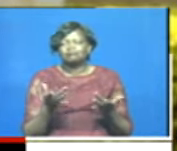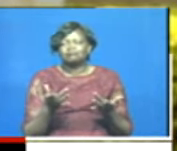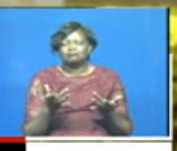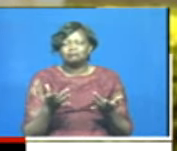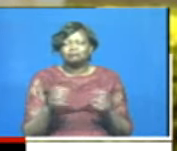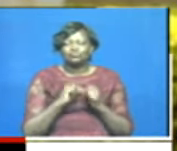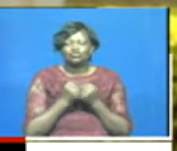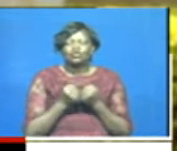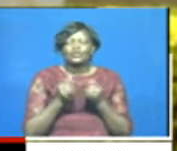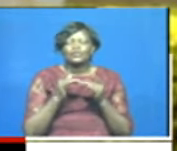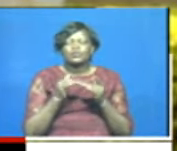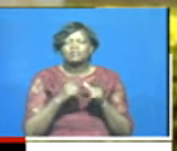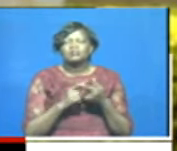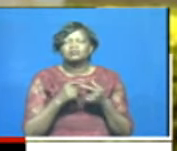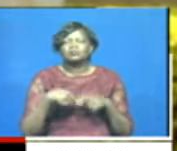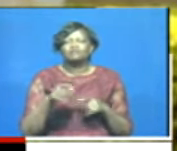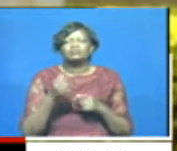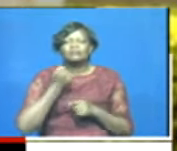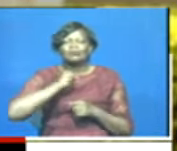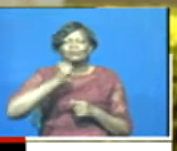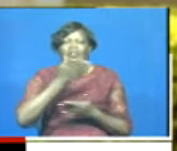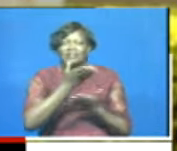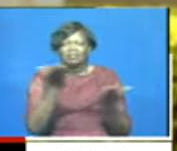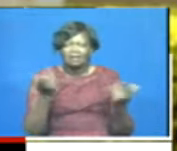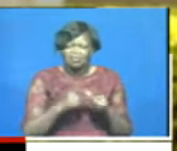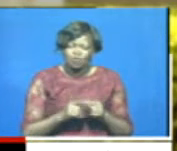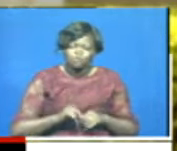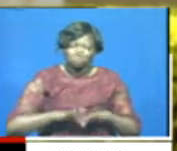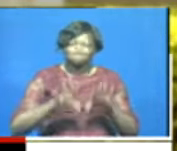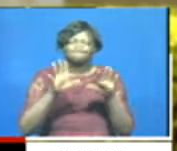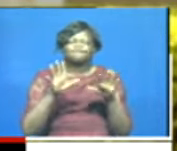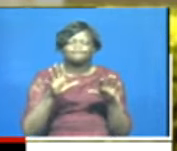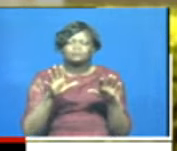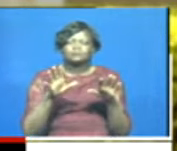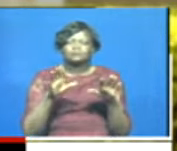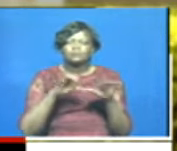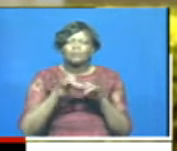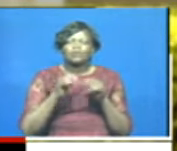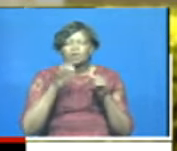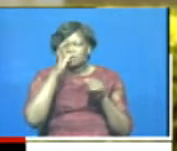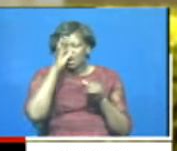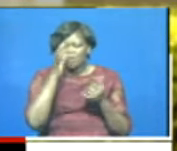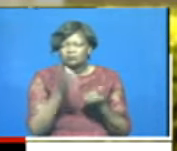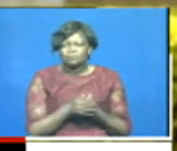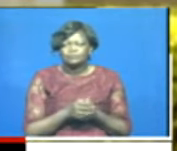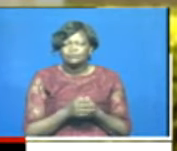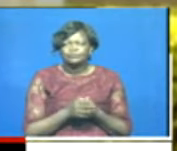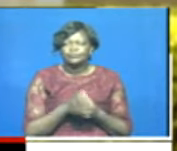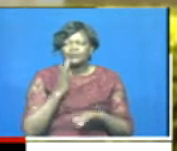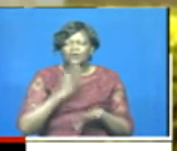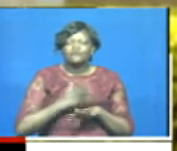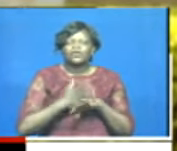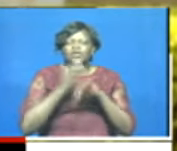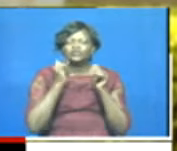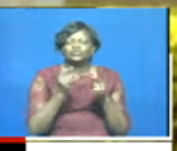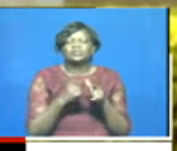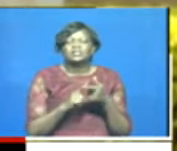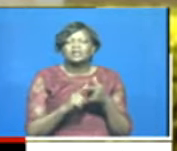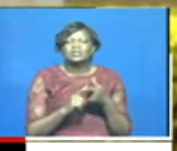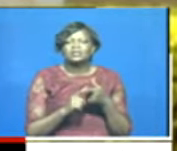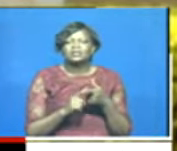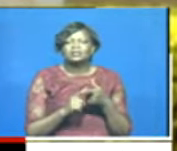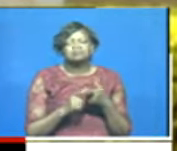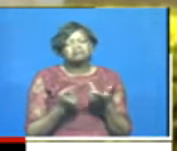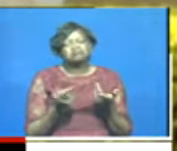na pia wanatusi kule, wanaeneza habari za uongo, what we call fake news. So